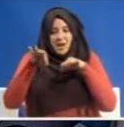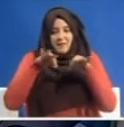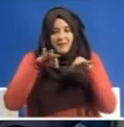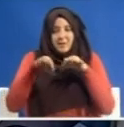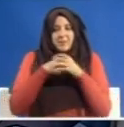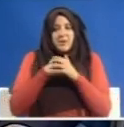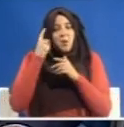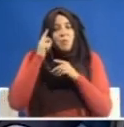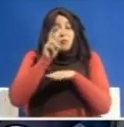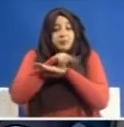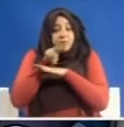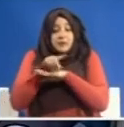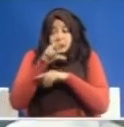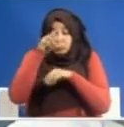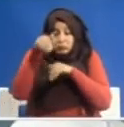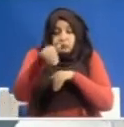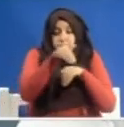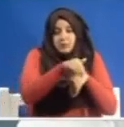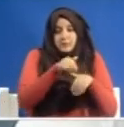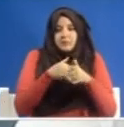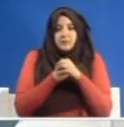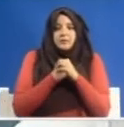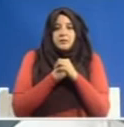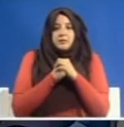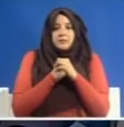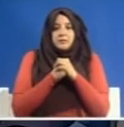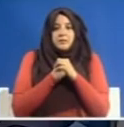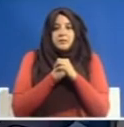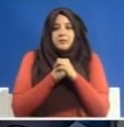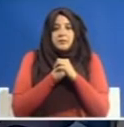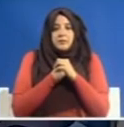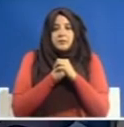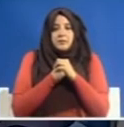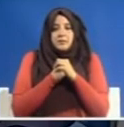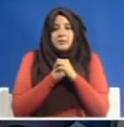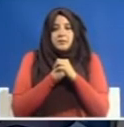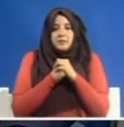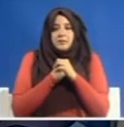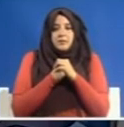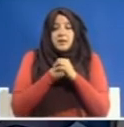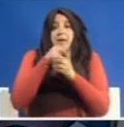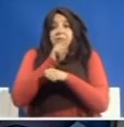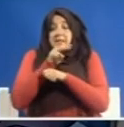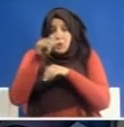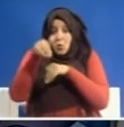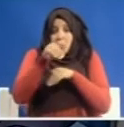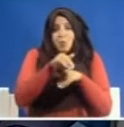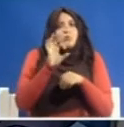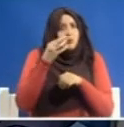زياره الاموات او زياره القبور، هل هذا الامر جائز؟ نعم، زياره القبور مشروع